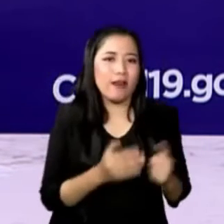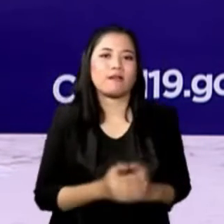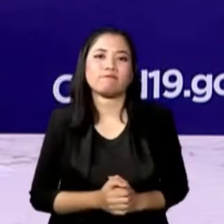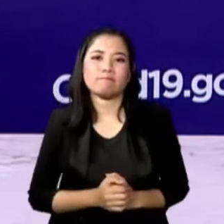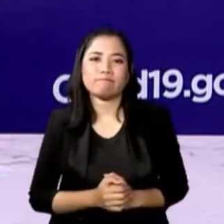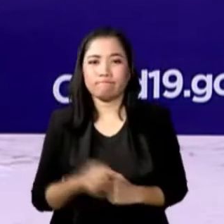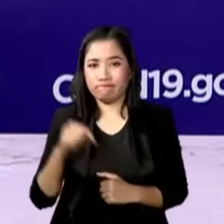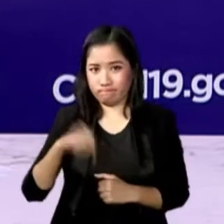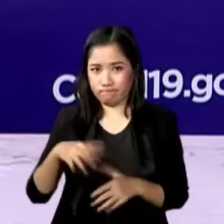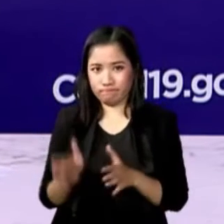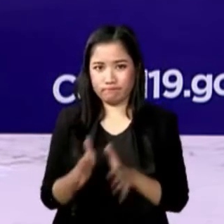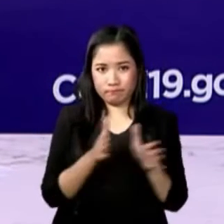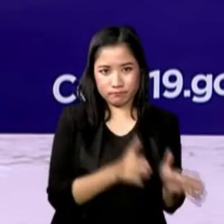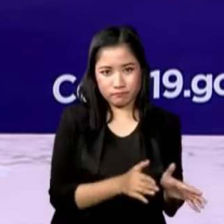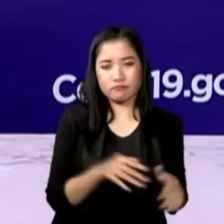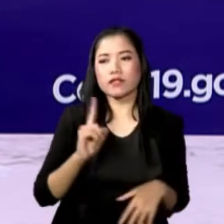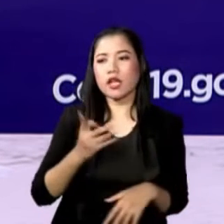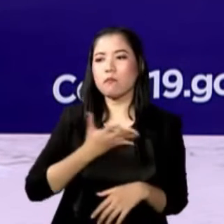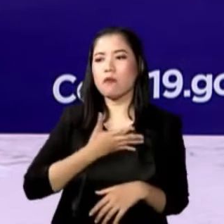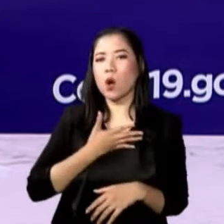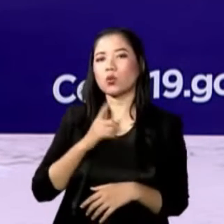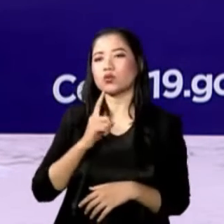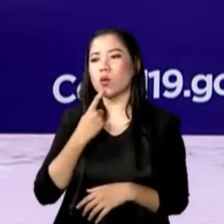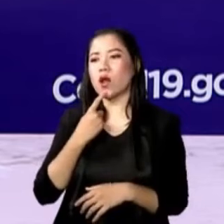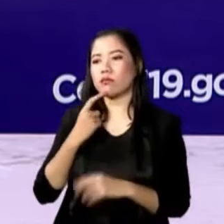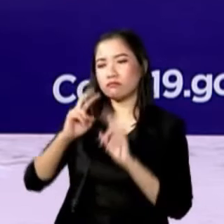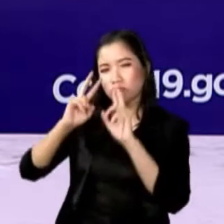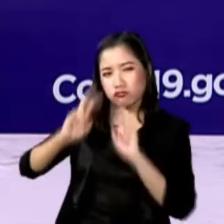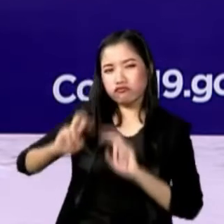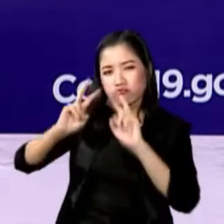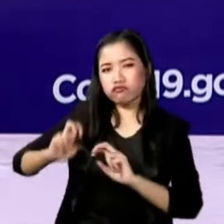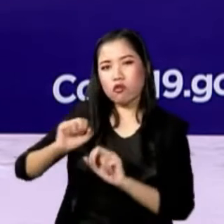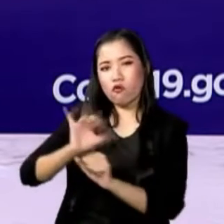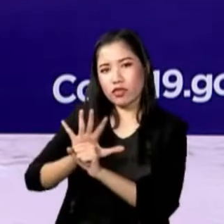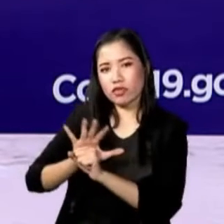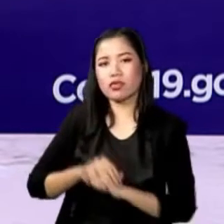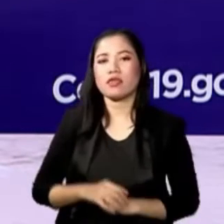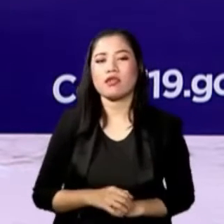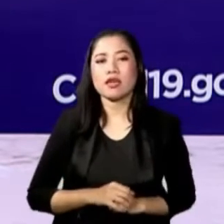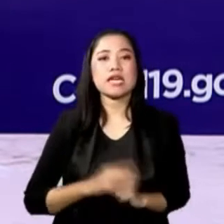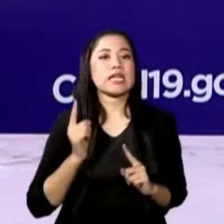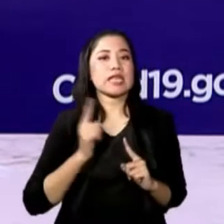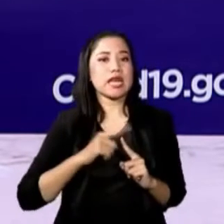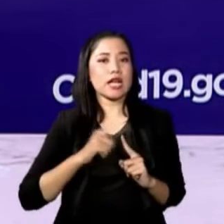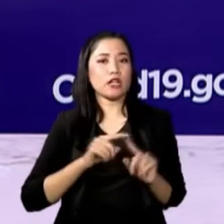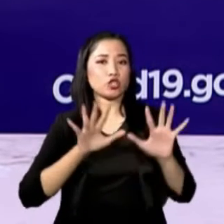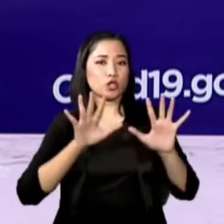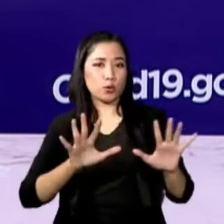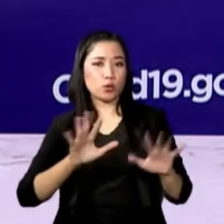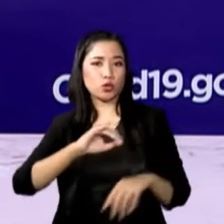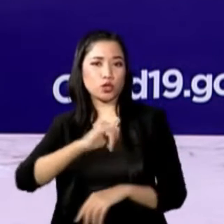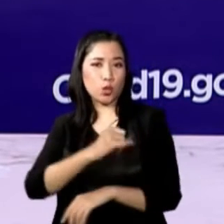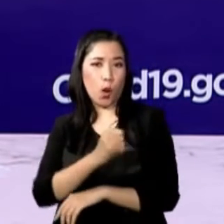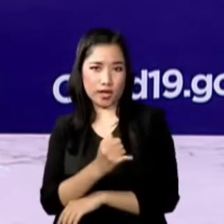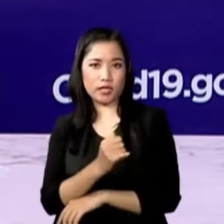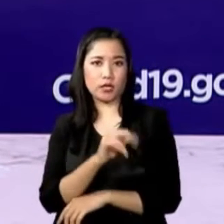Selanjutnya, saya akan menyampaikan terkait dengan perkembangan pemeriksaan COVID-19. Pada tanggal 10